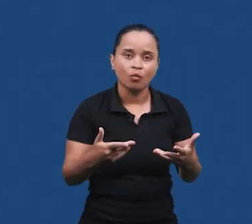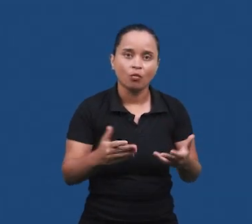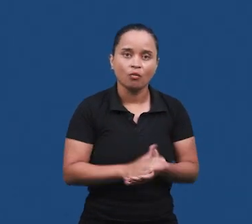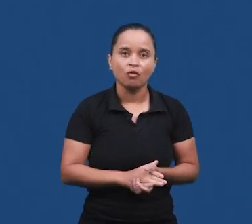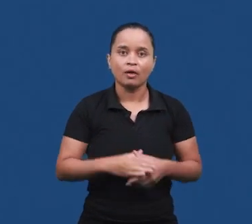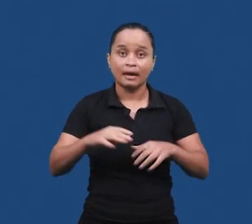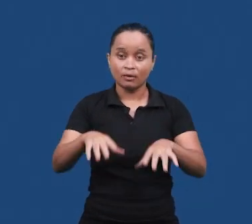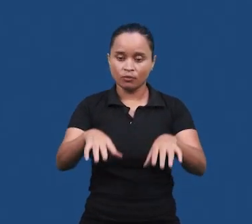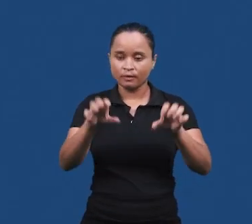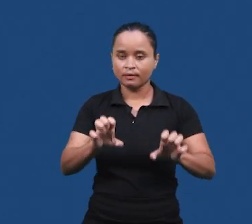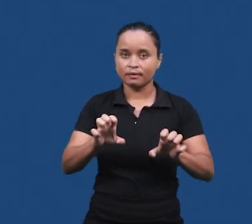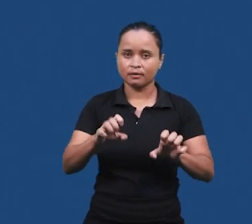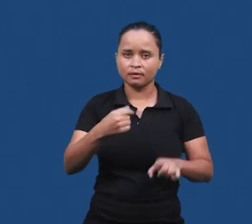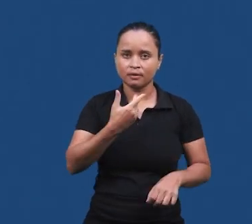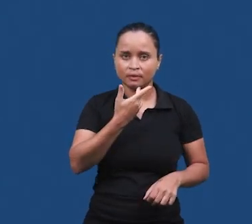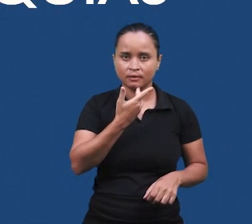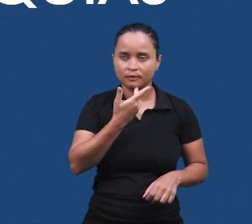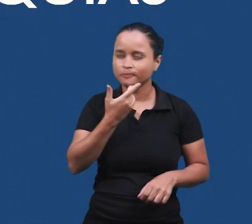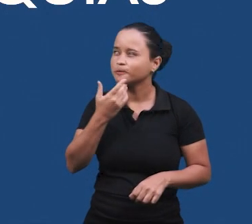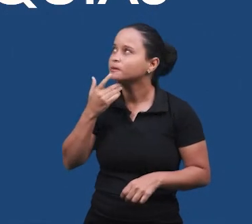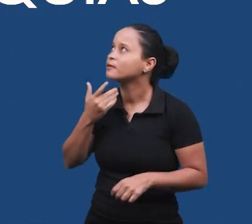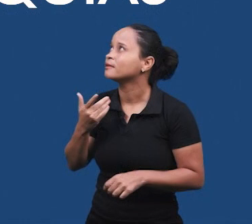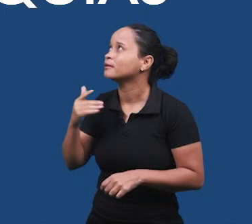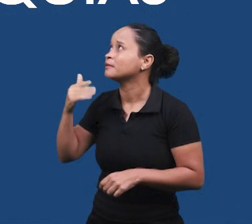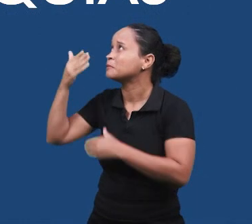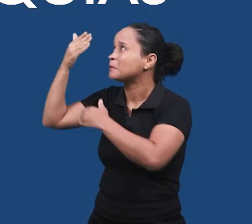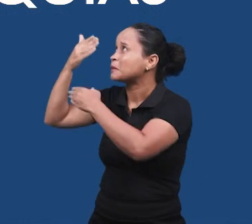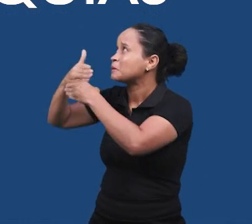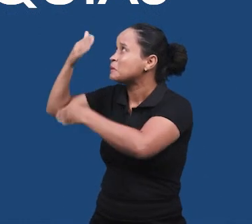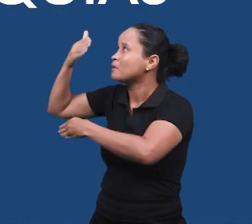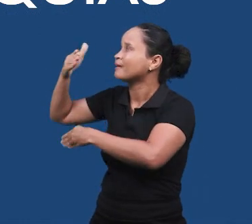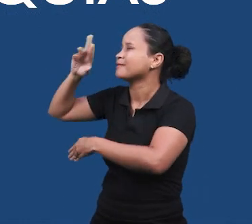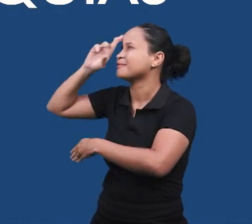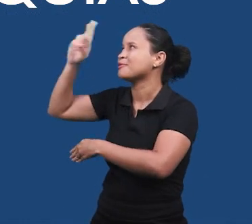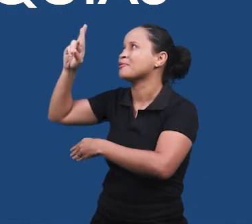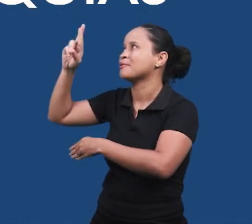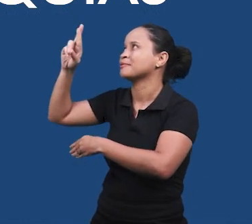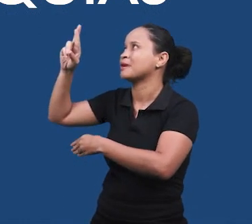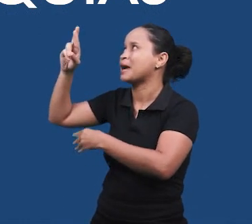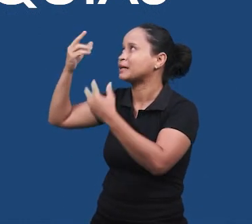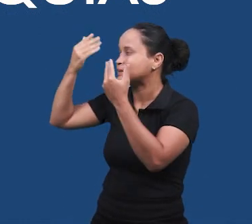son visage vers le mur. Il a prié au Seigneur en disant: ah Seigneur,